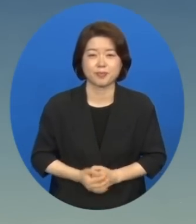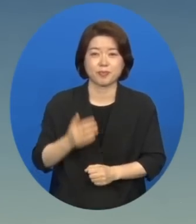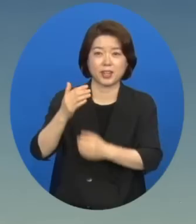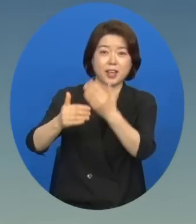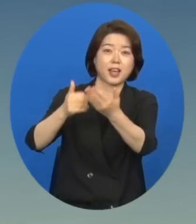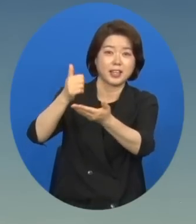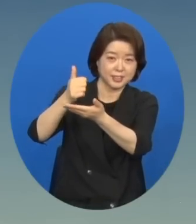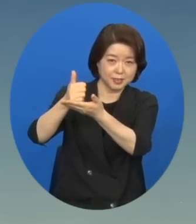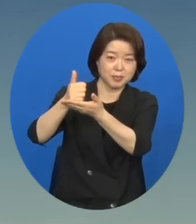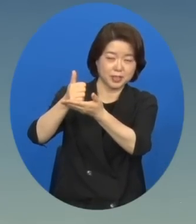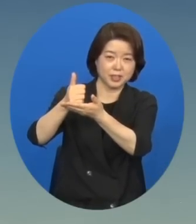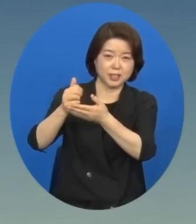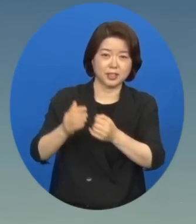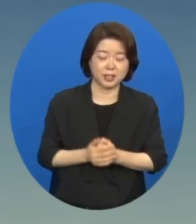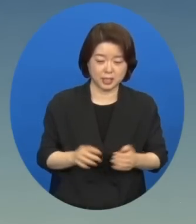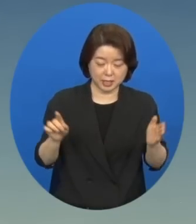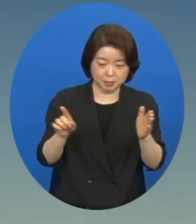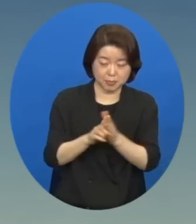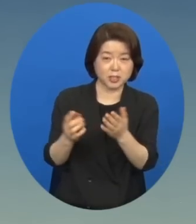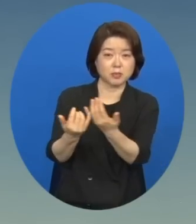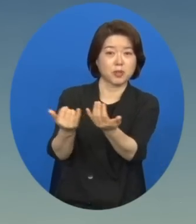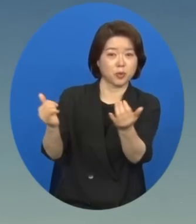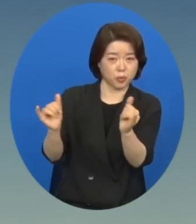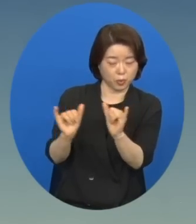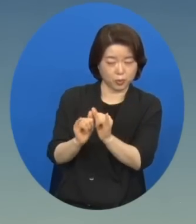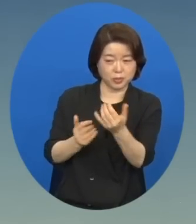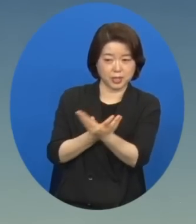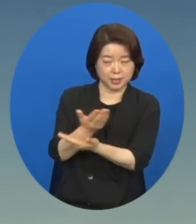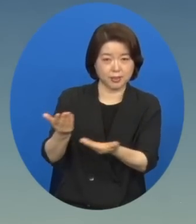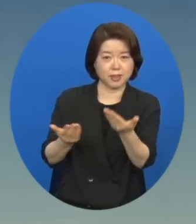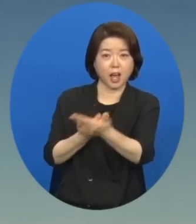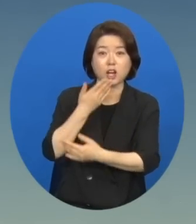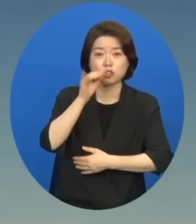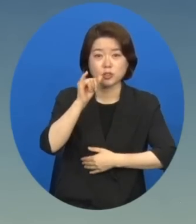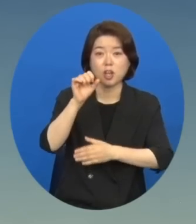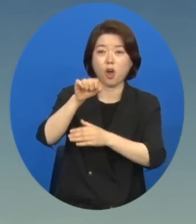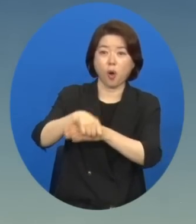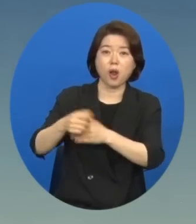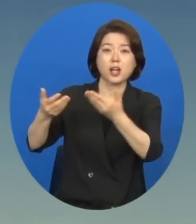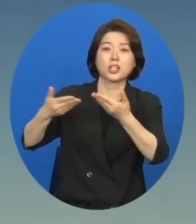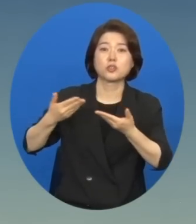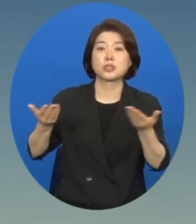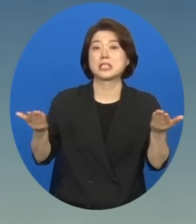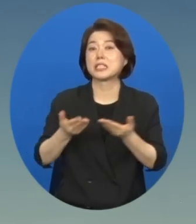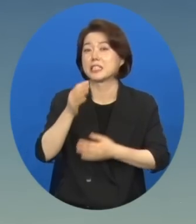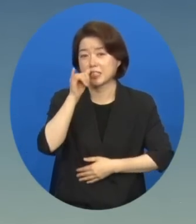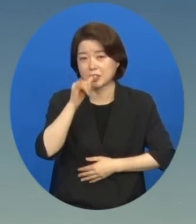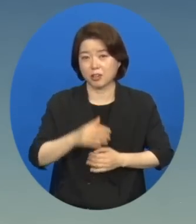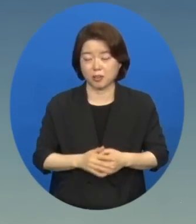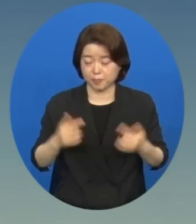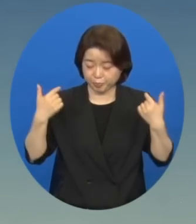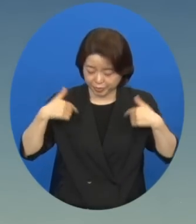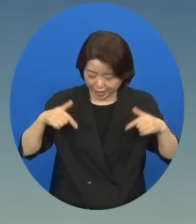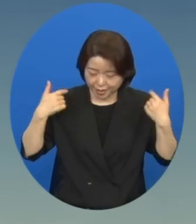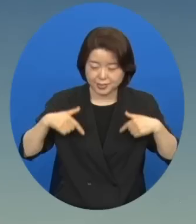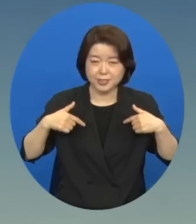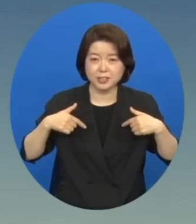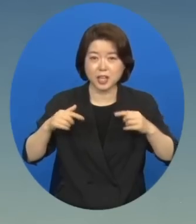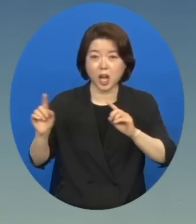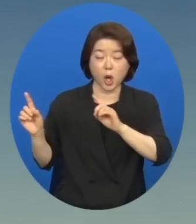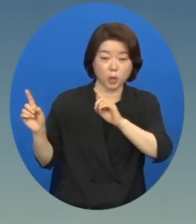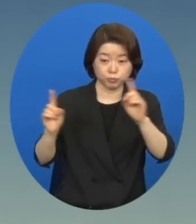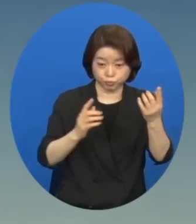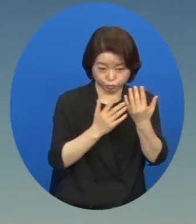하나님께서 믿음의 공동체와 나눌 수 있도록 허락하시는 일이 있어요. 항상 부흥회